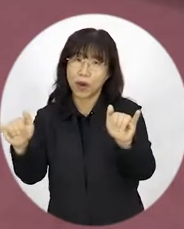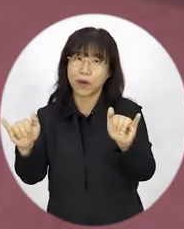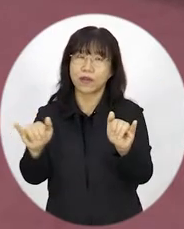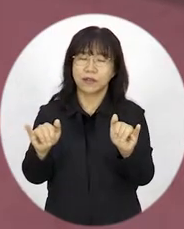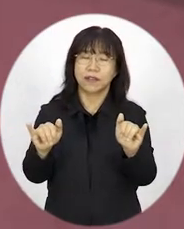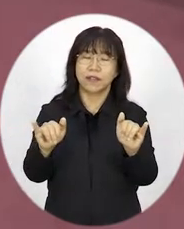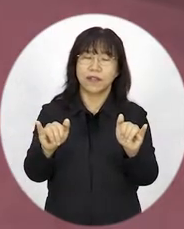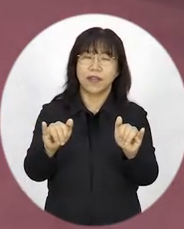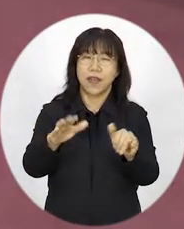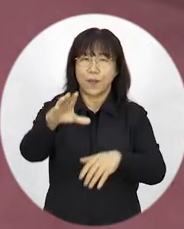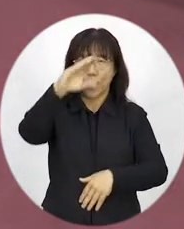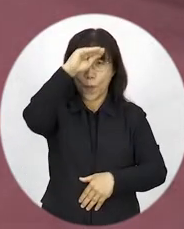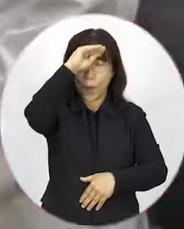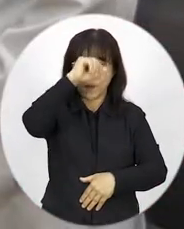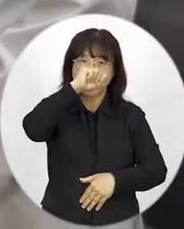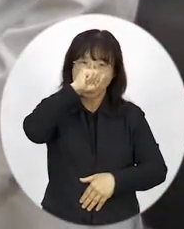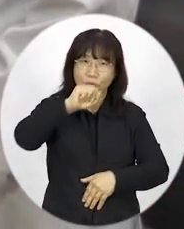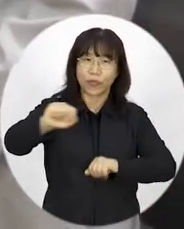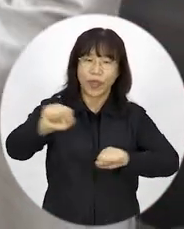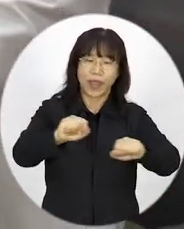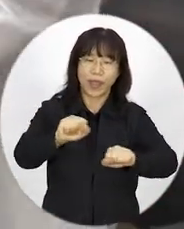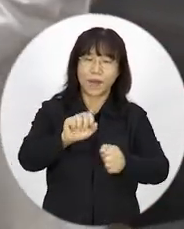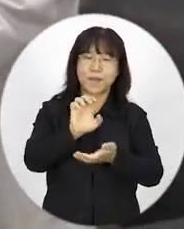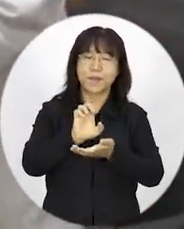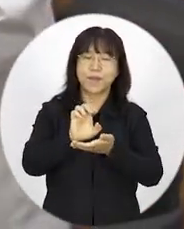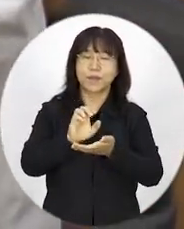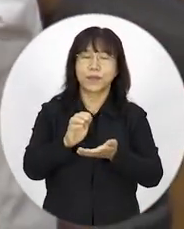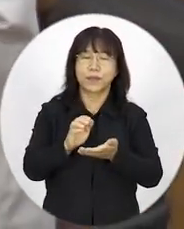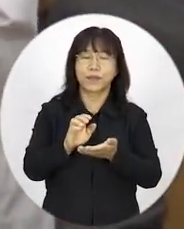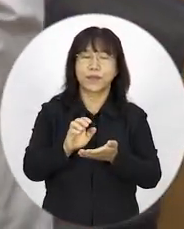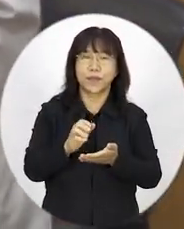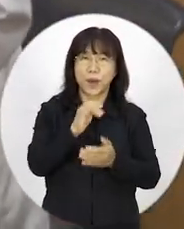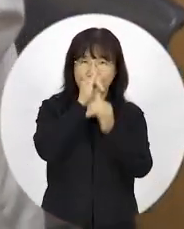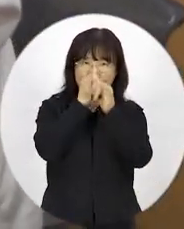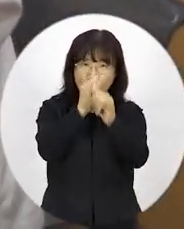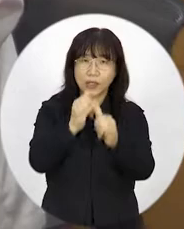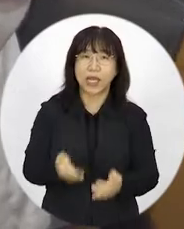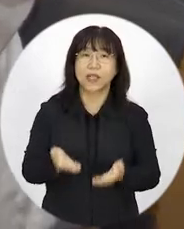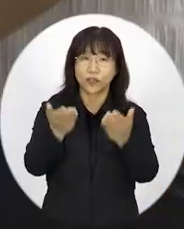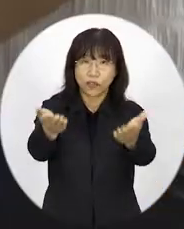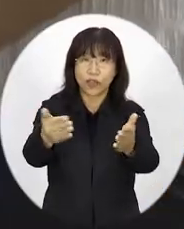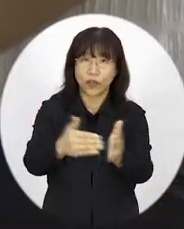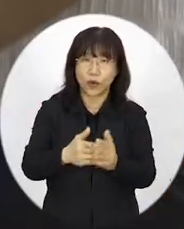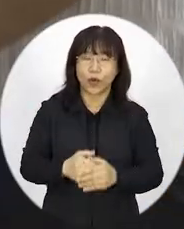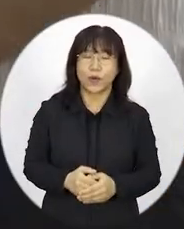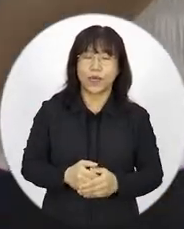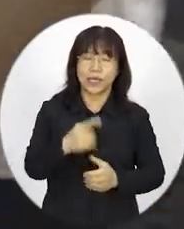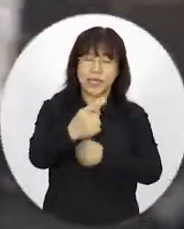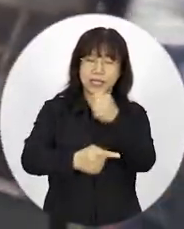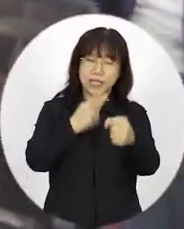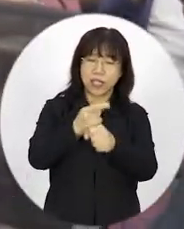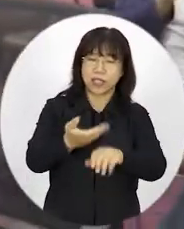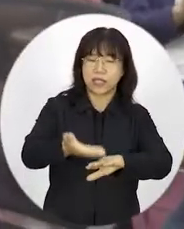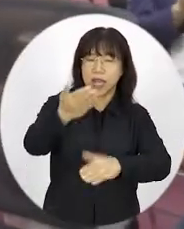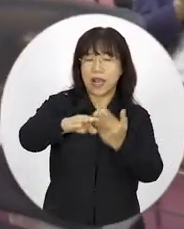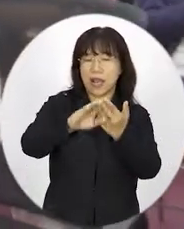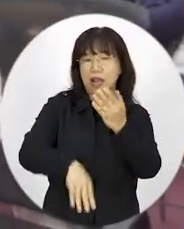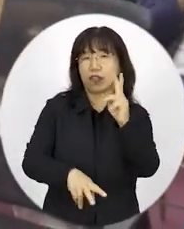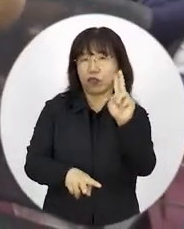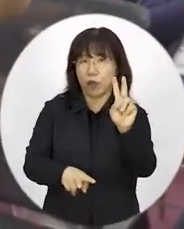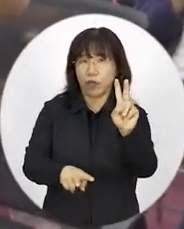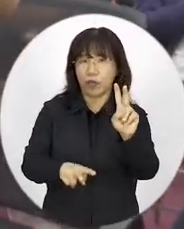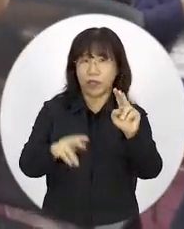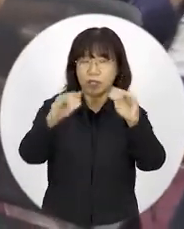구민에게 모범 및 선행구민 표창장을 수여했습니다. 한편 강서구는 매년 상반기와 하반기 두 차례에